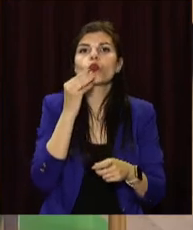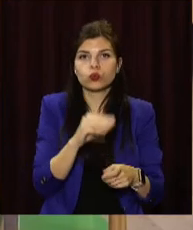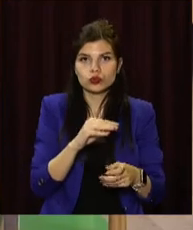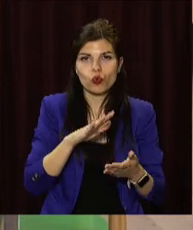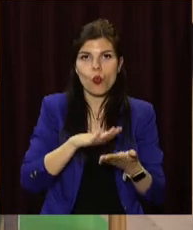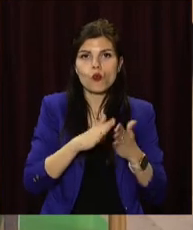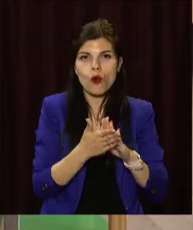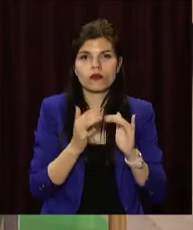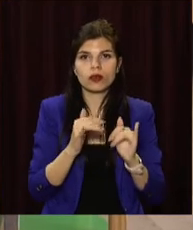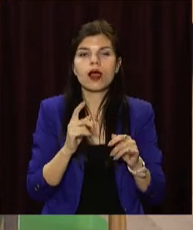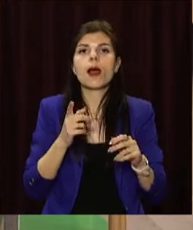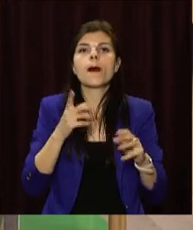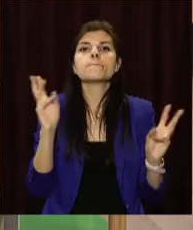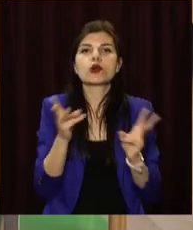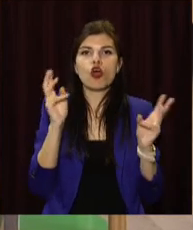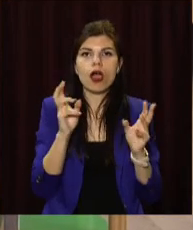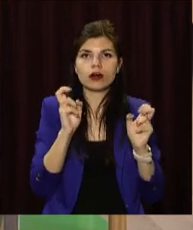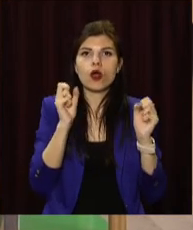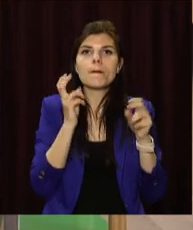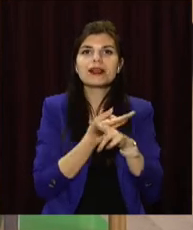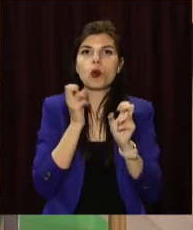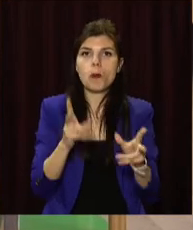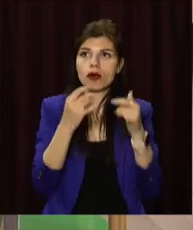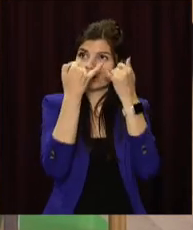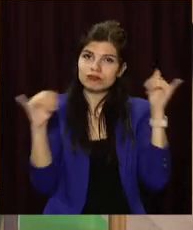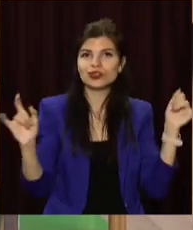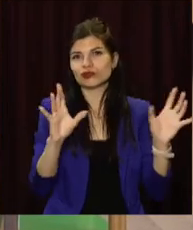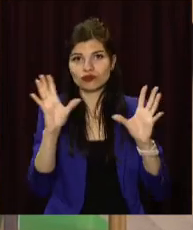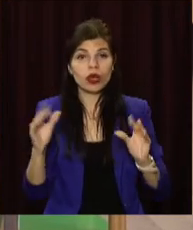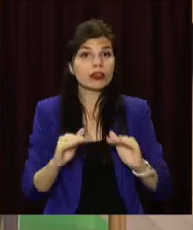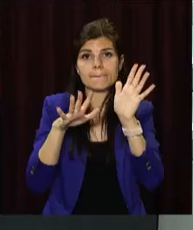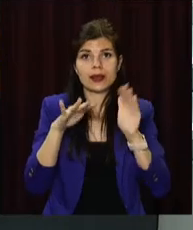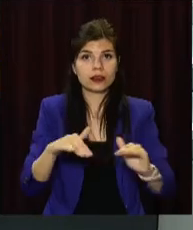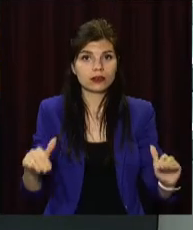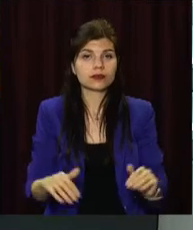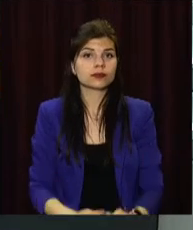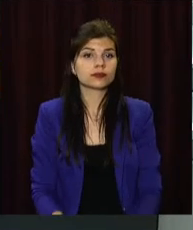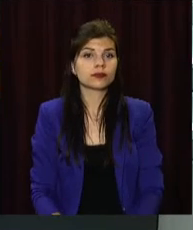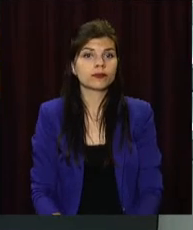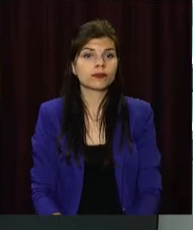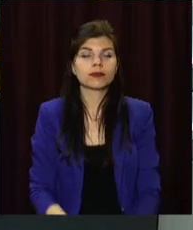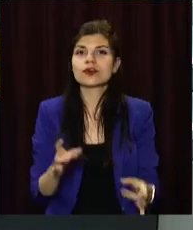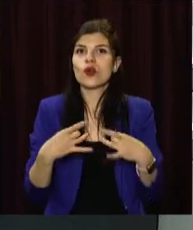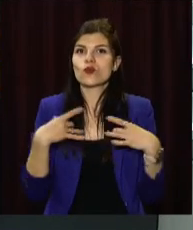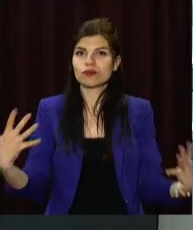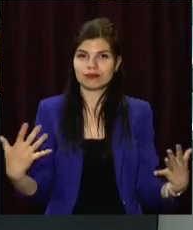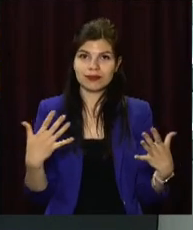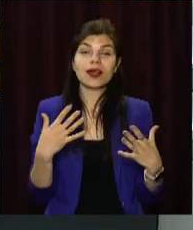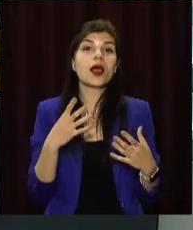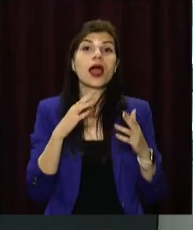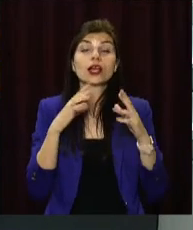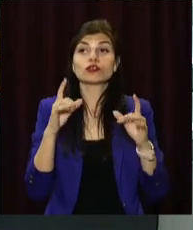дітей, пожарну сигналізацію встановили, тобто діткам буде зручніше. Урочиста мить.